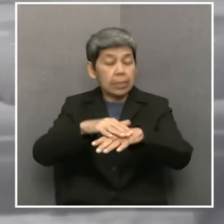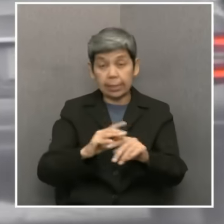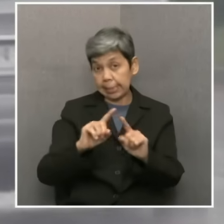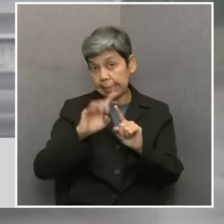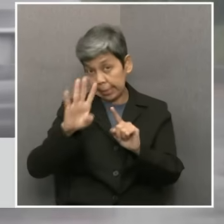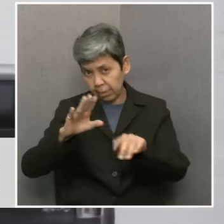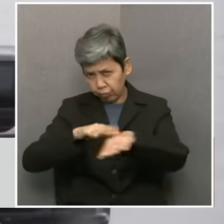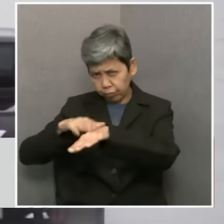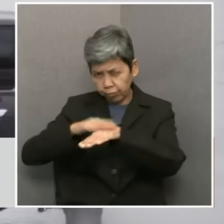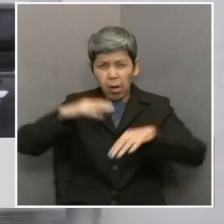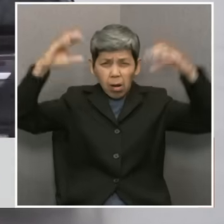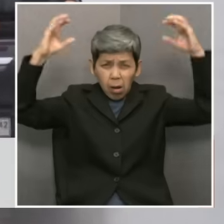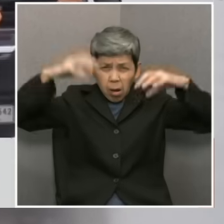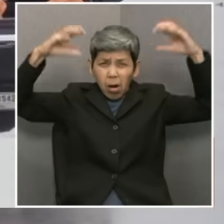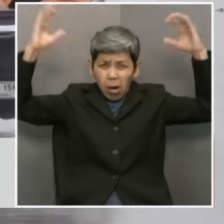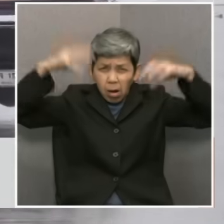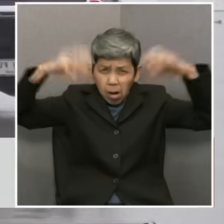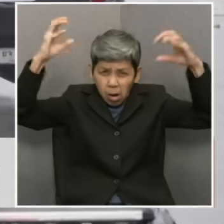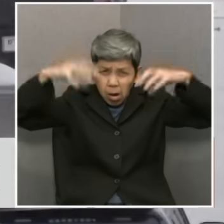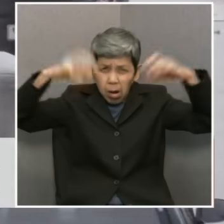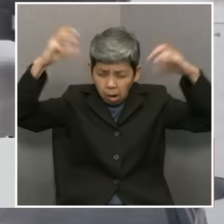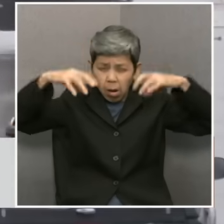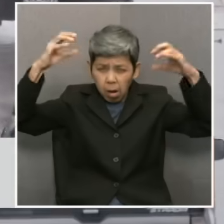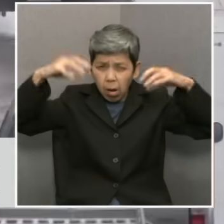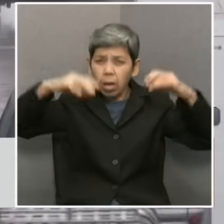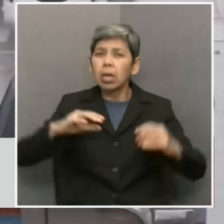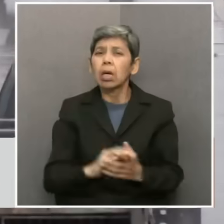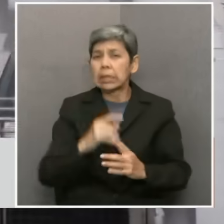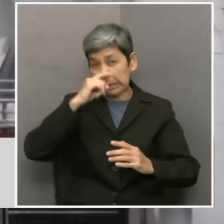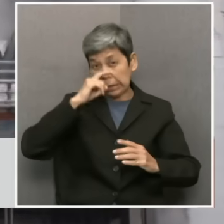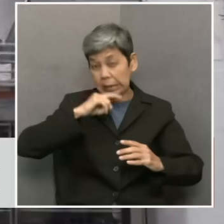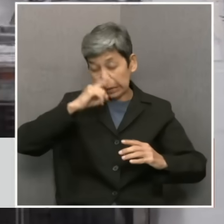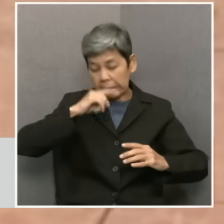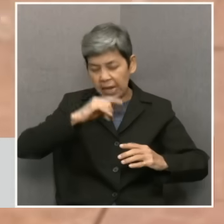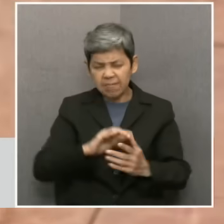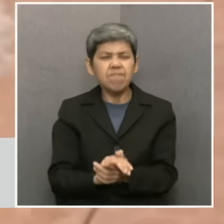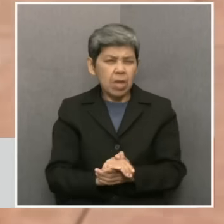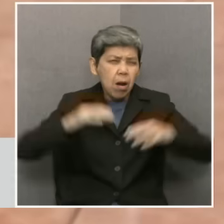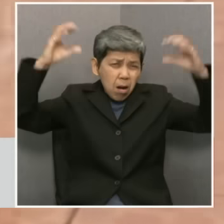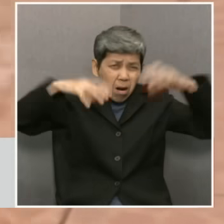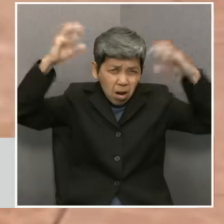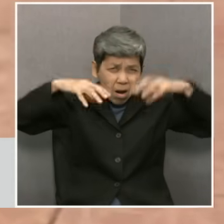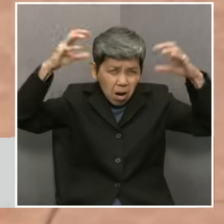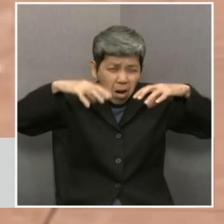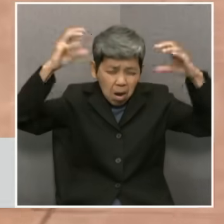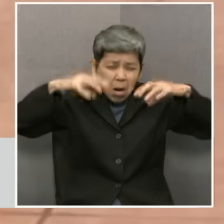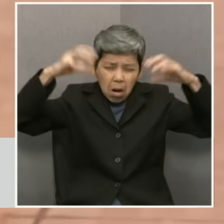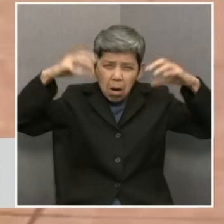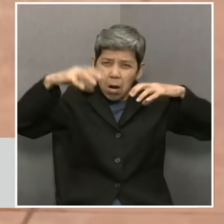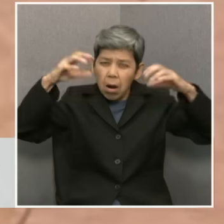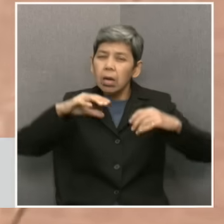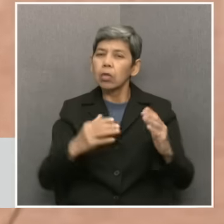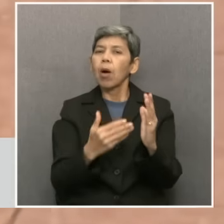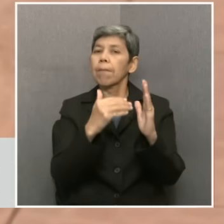4เรื่องฝนตกหนักถึงหนักมากบางพื้นที่บริเวณประเทศไทยโดยจะมีฝนตกหนักมากบริเวณใน